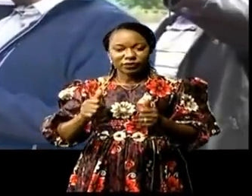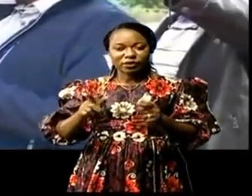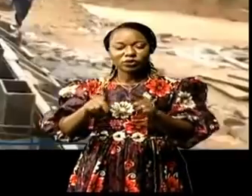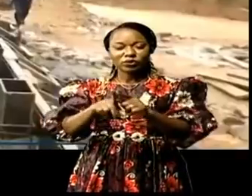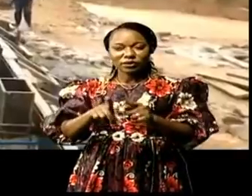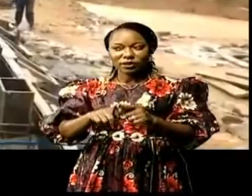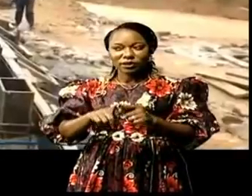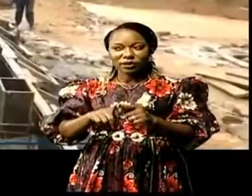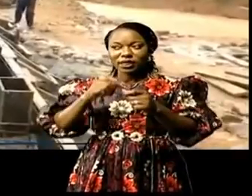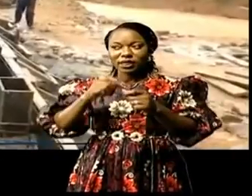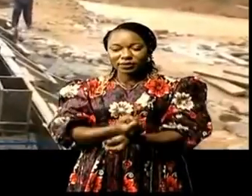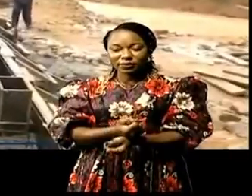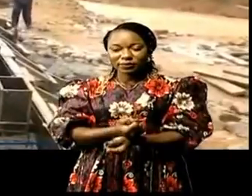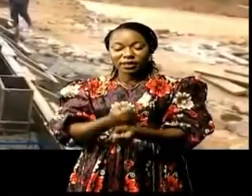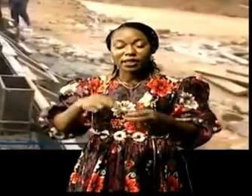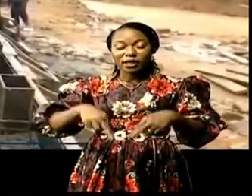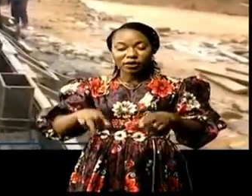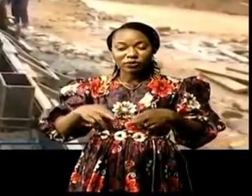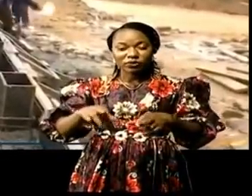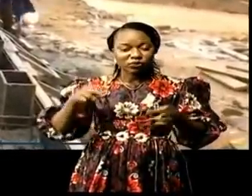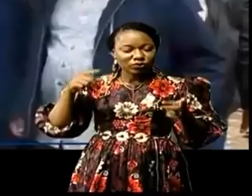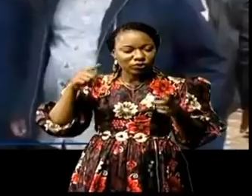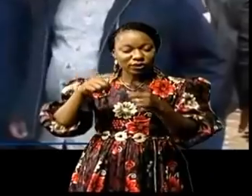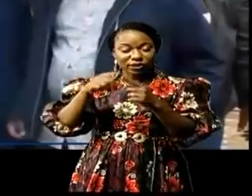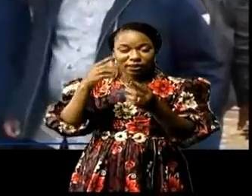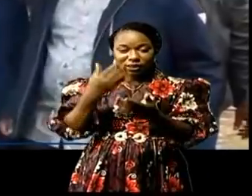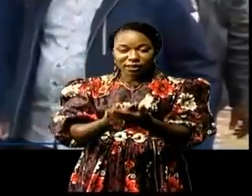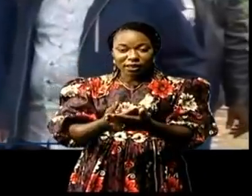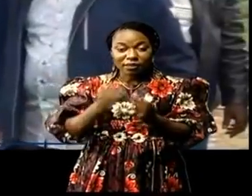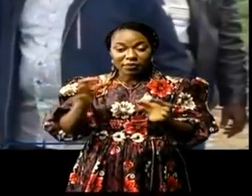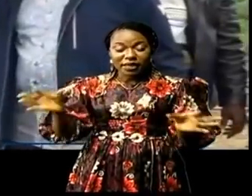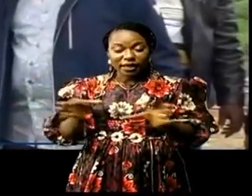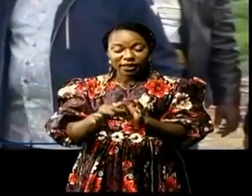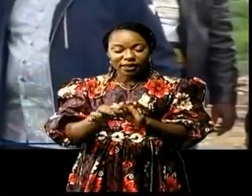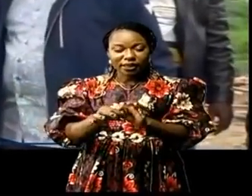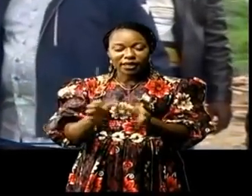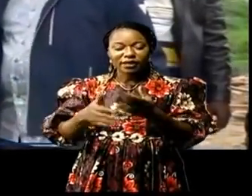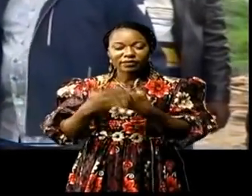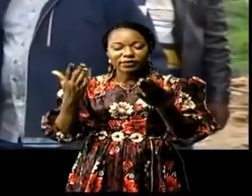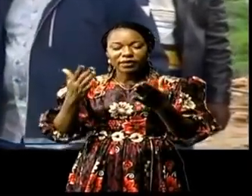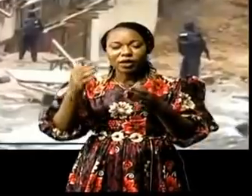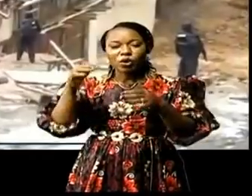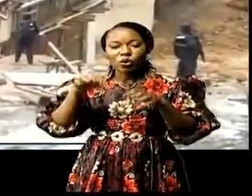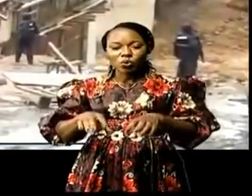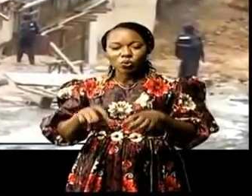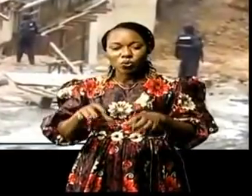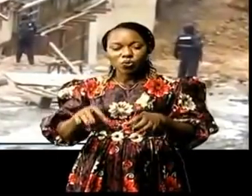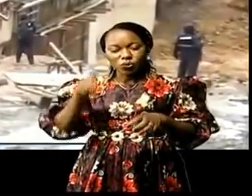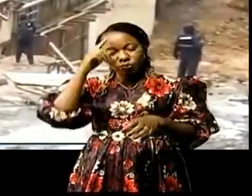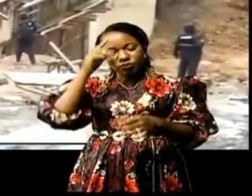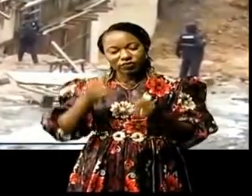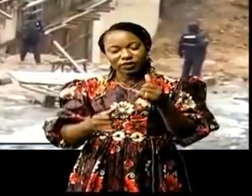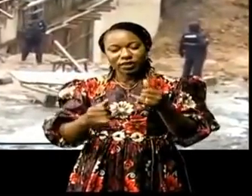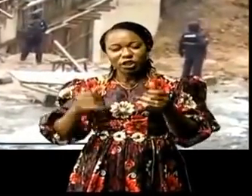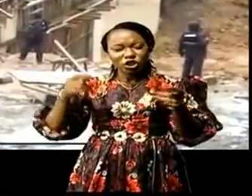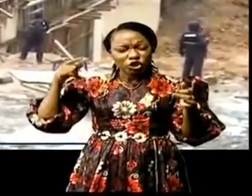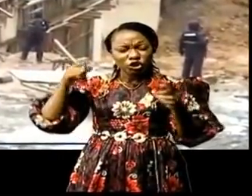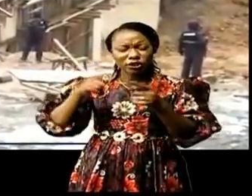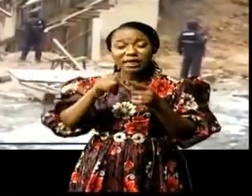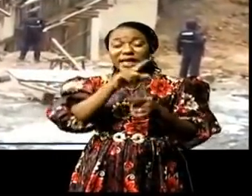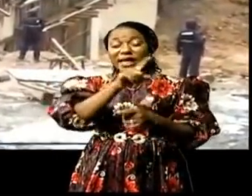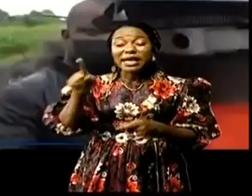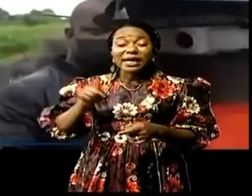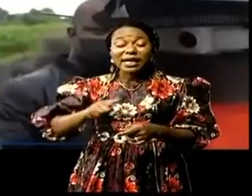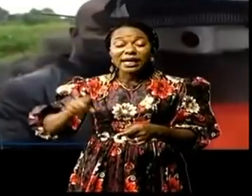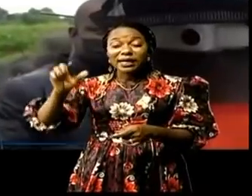route Likasi, qui est la Balanda. Ainsi, relier la ville de Likasi en RDC à celle de Solosi en Zambie. Dès cette